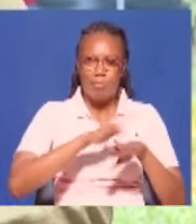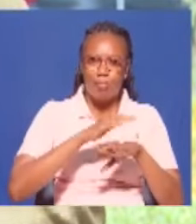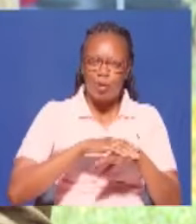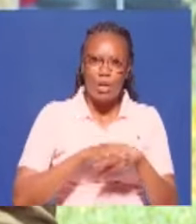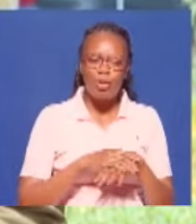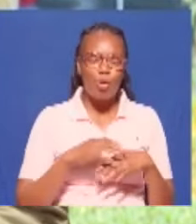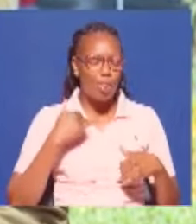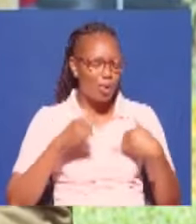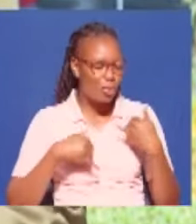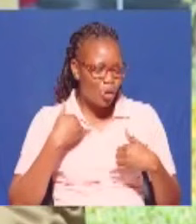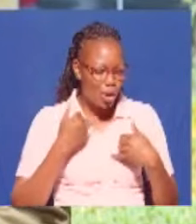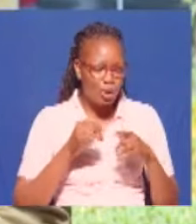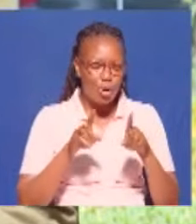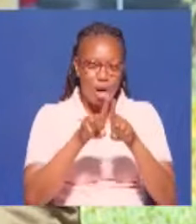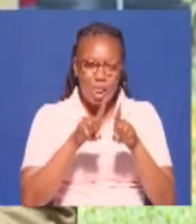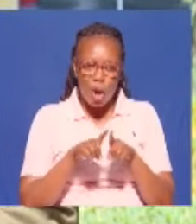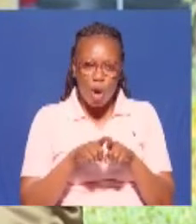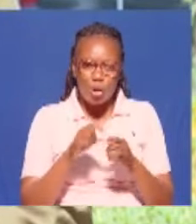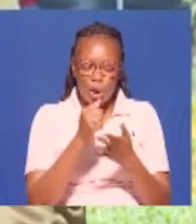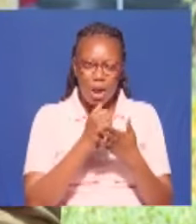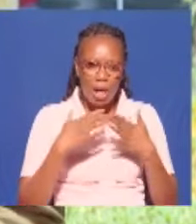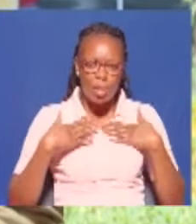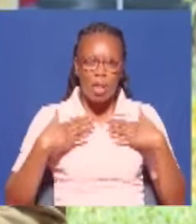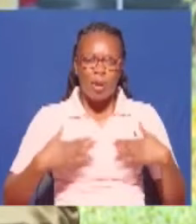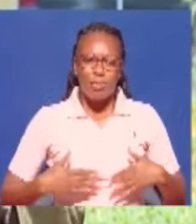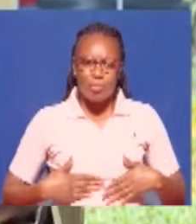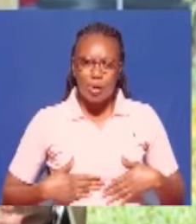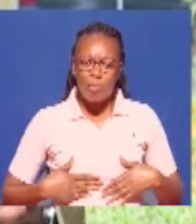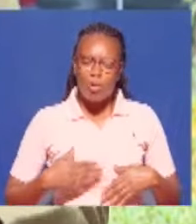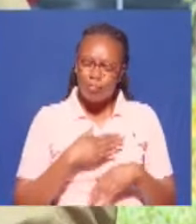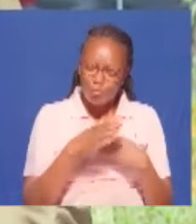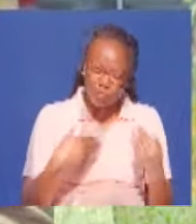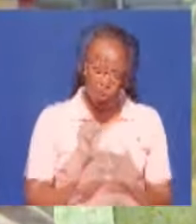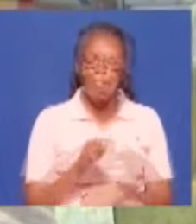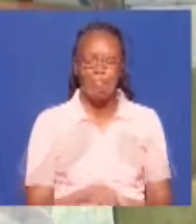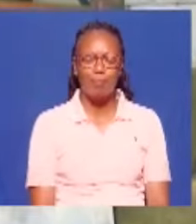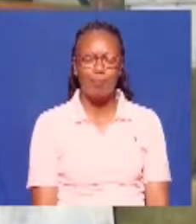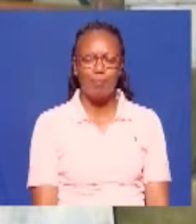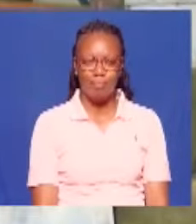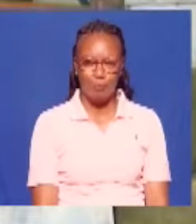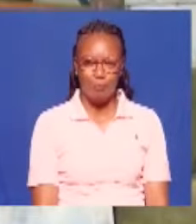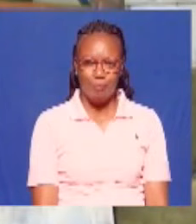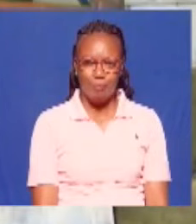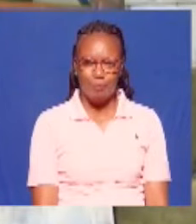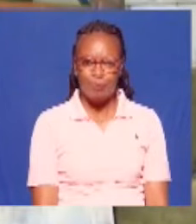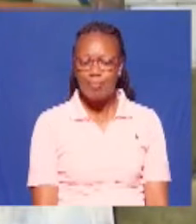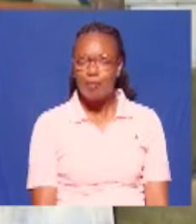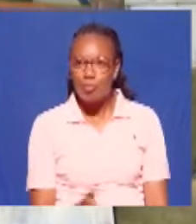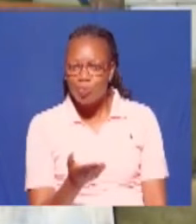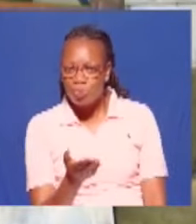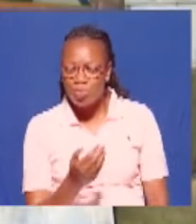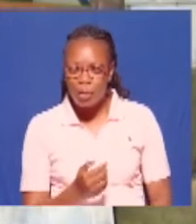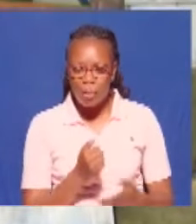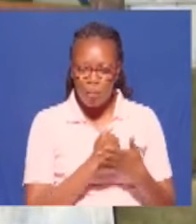wa sausages, utapata madini yatokayo kwa uyoga. Mbona sisi sote tusijaribu? Mashine hii